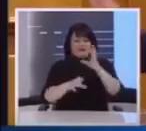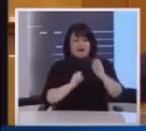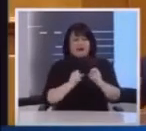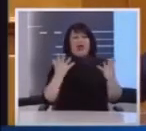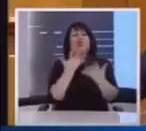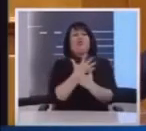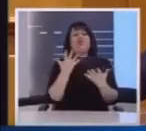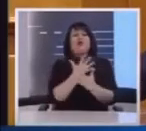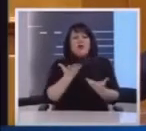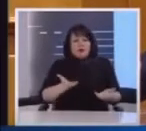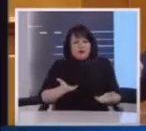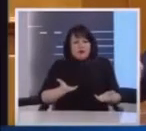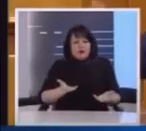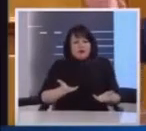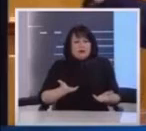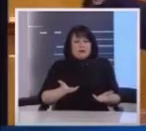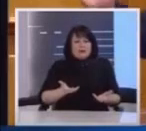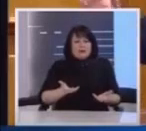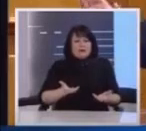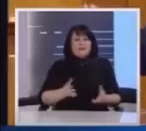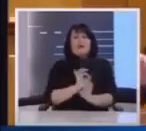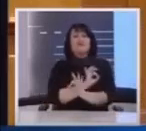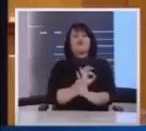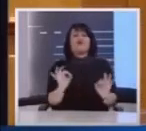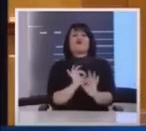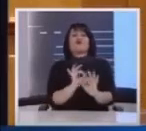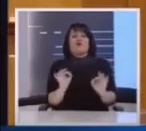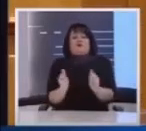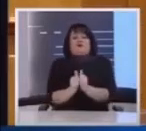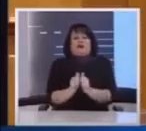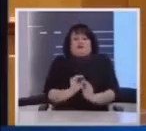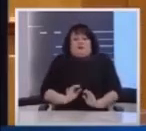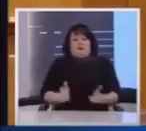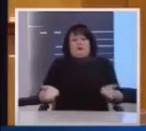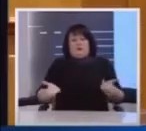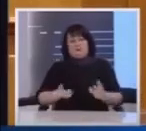γκρίζα ζώνη και όλα καλά. Φίλοι είμαστε.